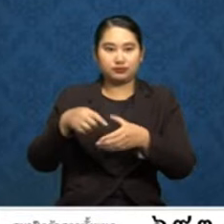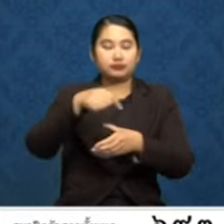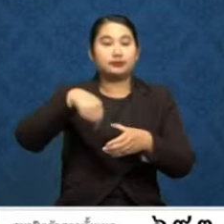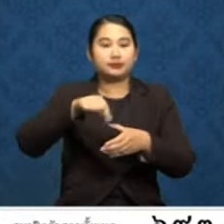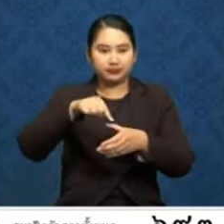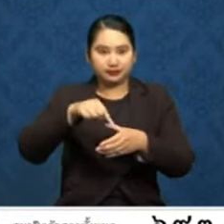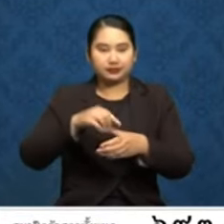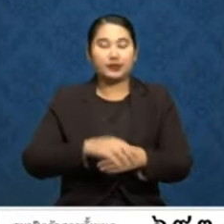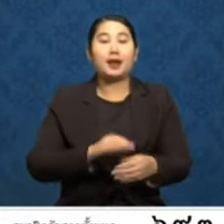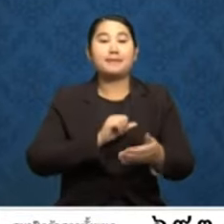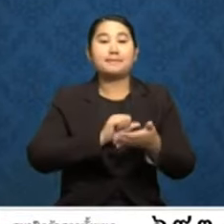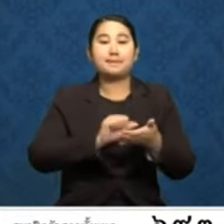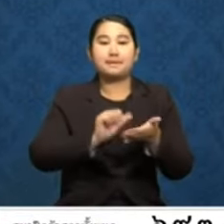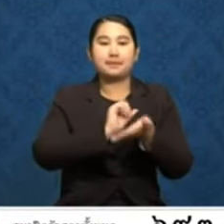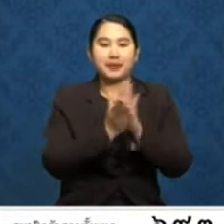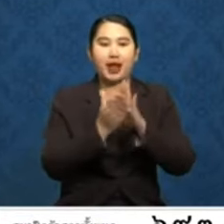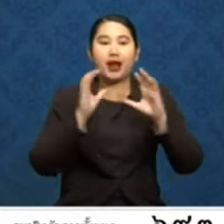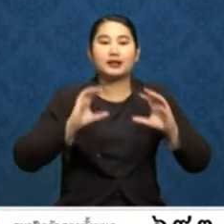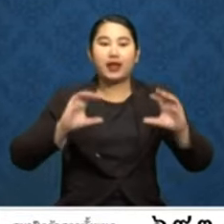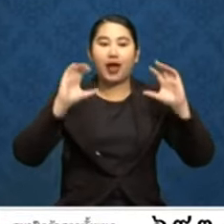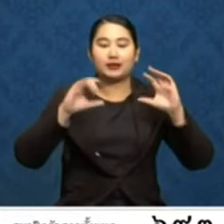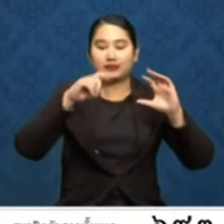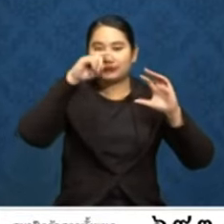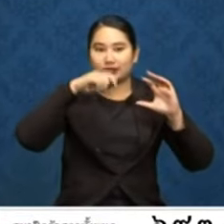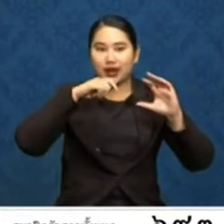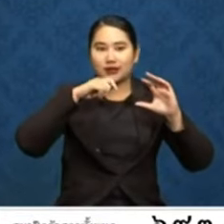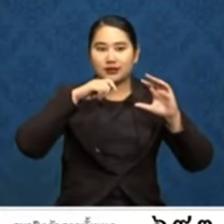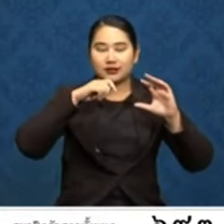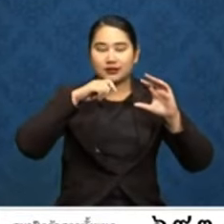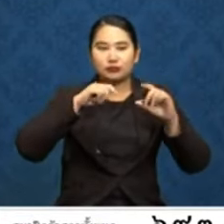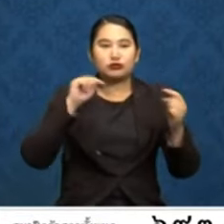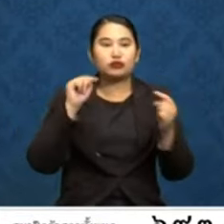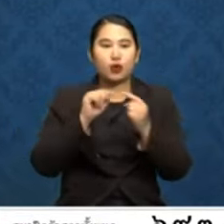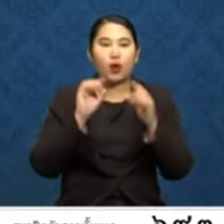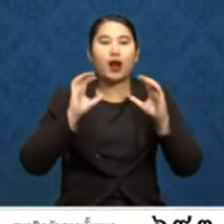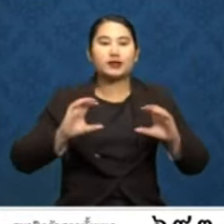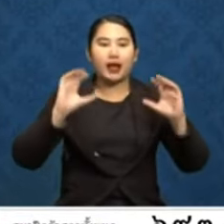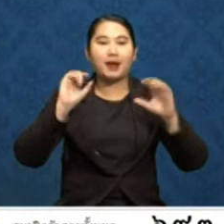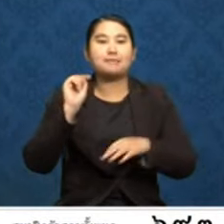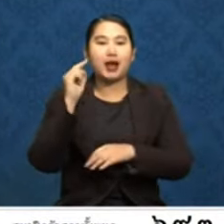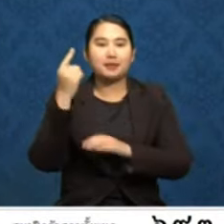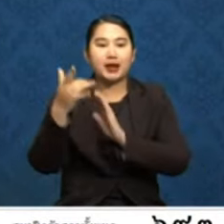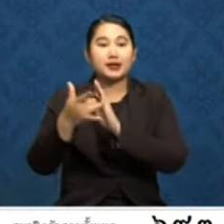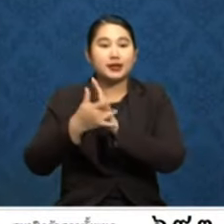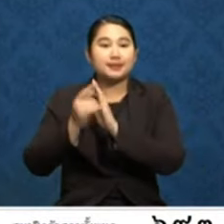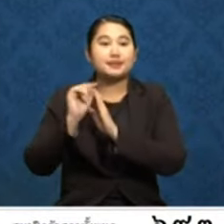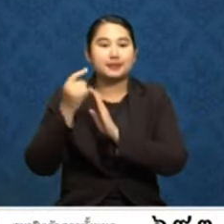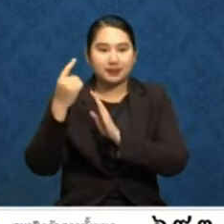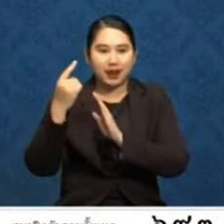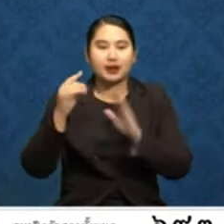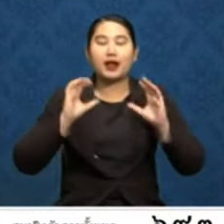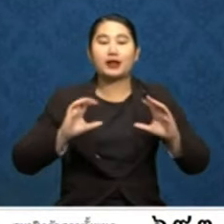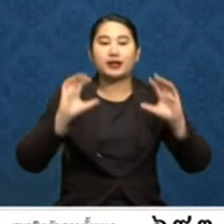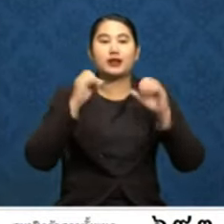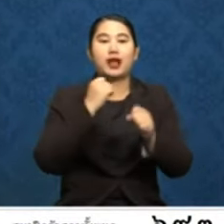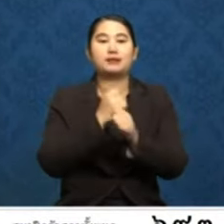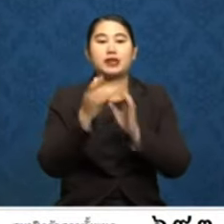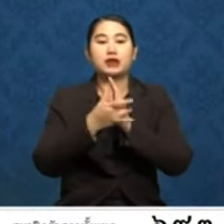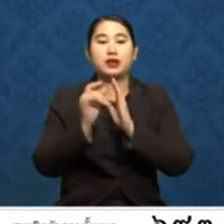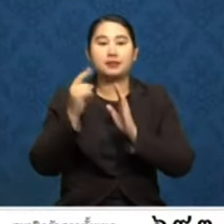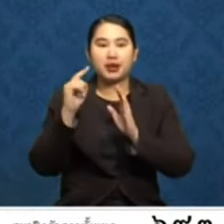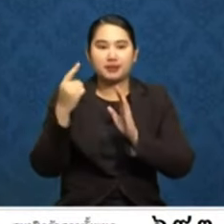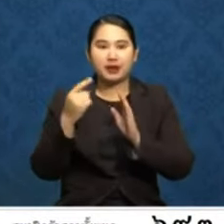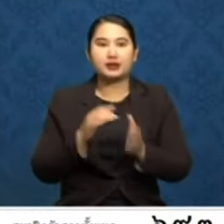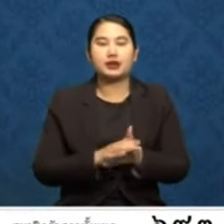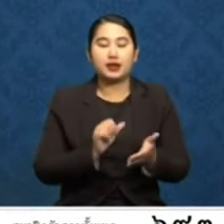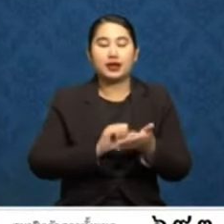ราชการไทยไปสู่ราชการทันสมัยในระบบดิจิทัล government ปรับขนาด